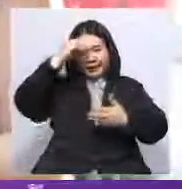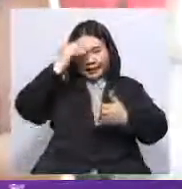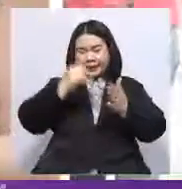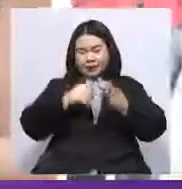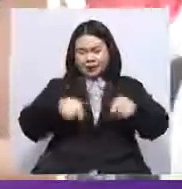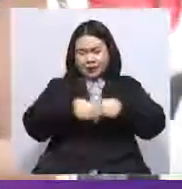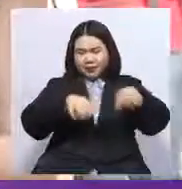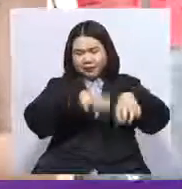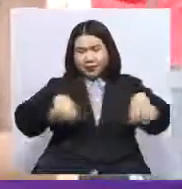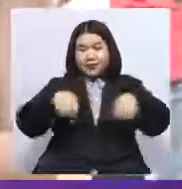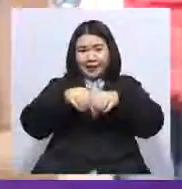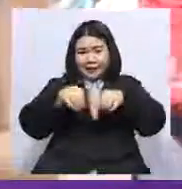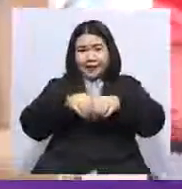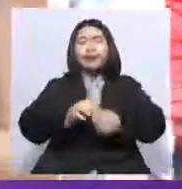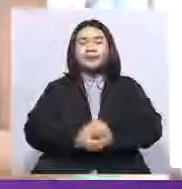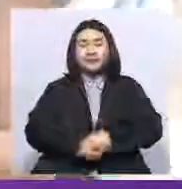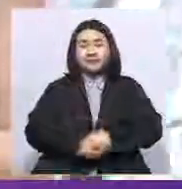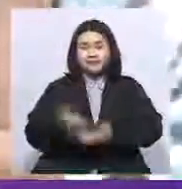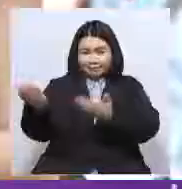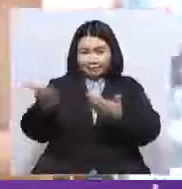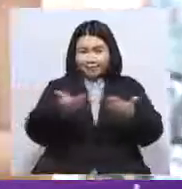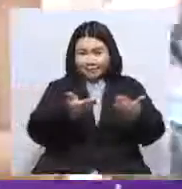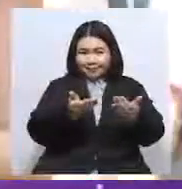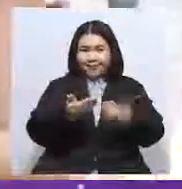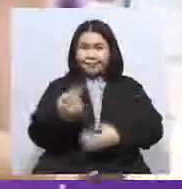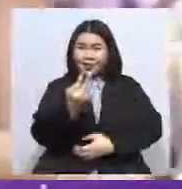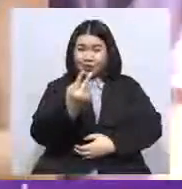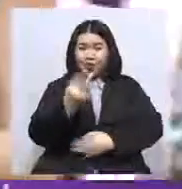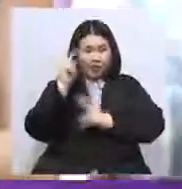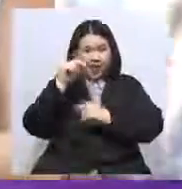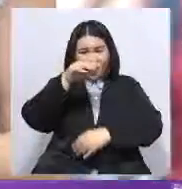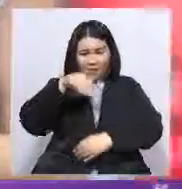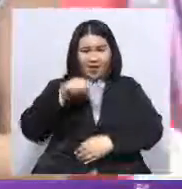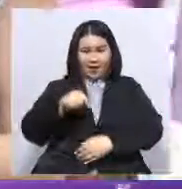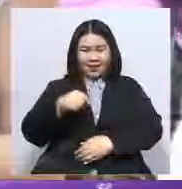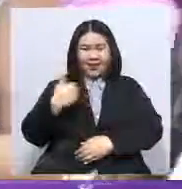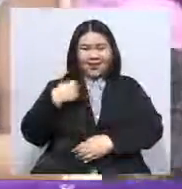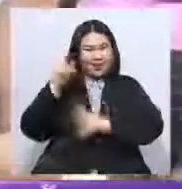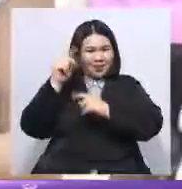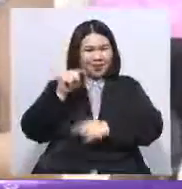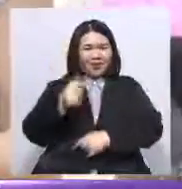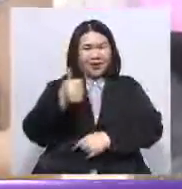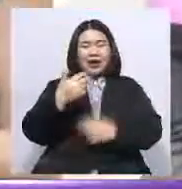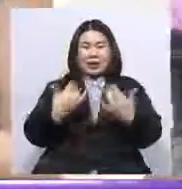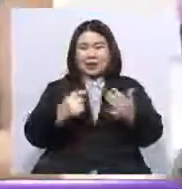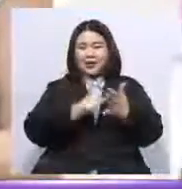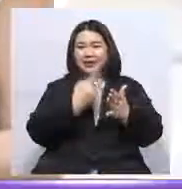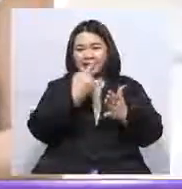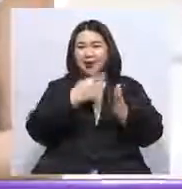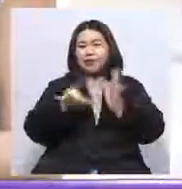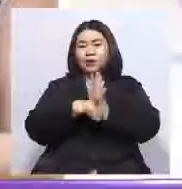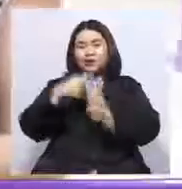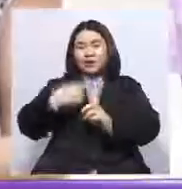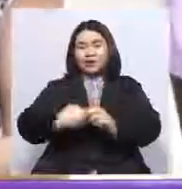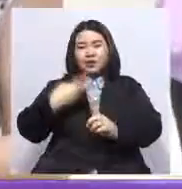านเยาวราชมาด้วยนะคะและก็ขอเชิญชวนคุณผู้ชมรวมถึงคุณสถานุและคุณกรองแก้วมาร่วมงานตรุษจีนเยาวราชได้ตั้งแต่วันนี้จนถึงวันที่